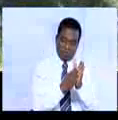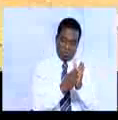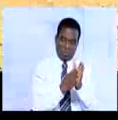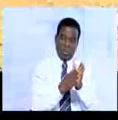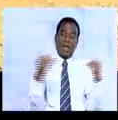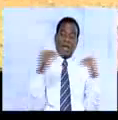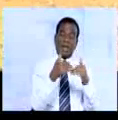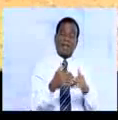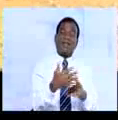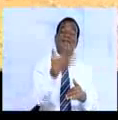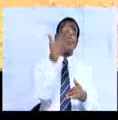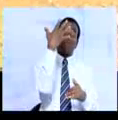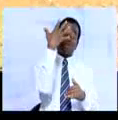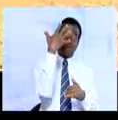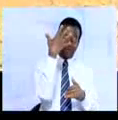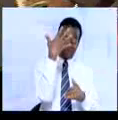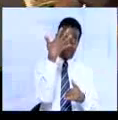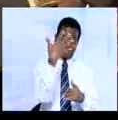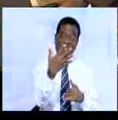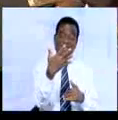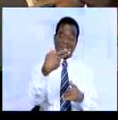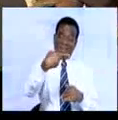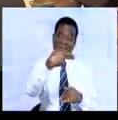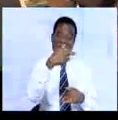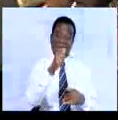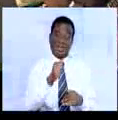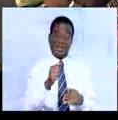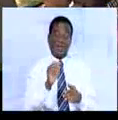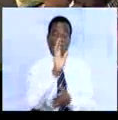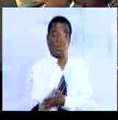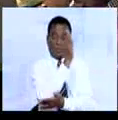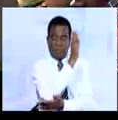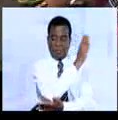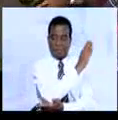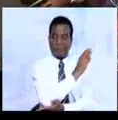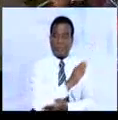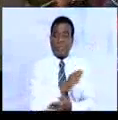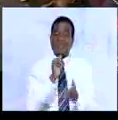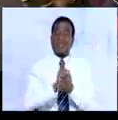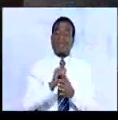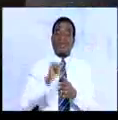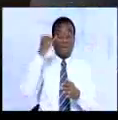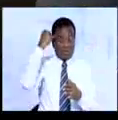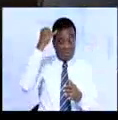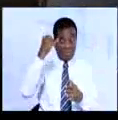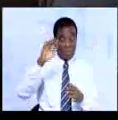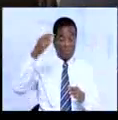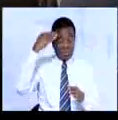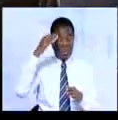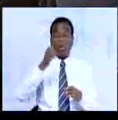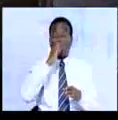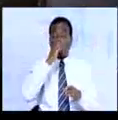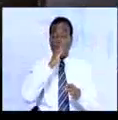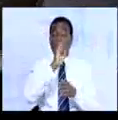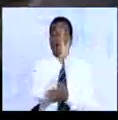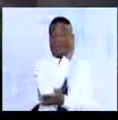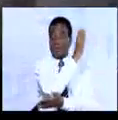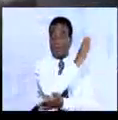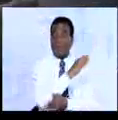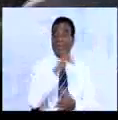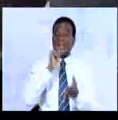de Songon, dans la banlieue d'Abidjan. Une initiative du ministère des Eaux et Forêts. Elle vise à promouvoir les